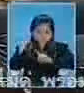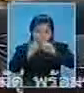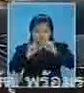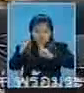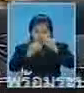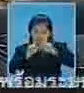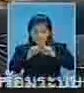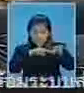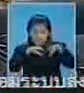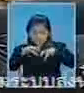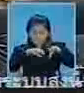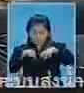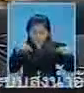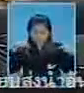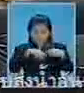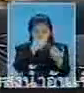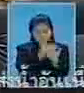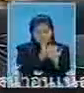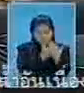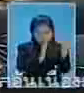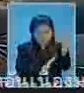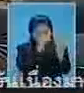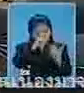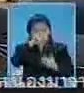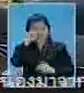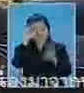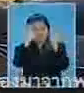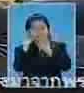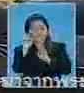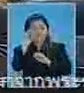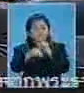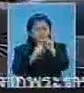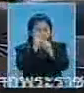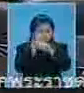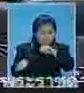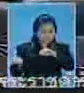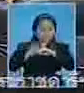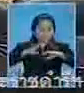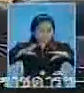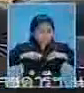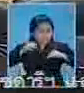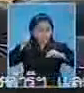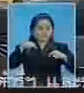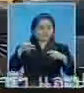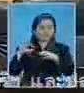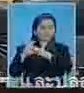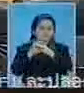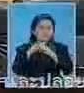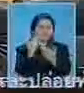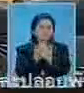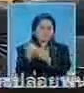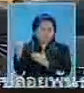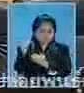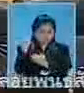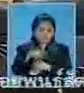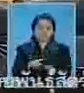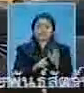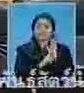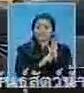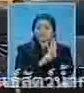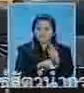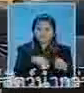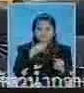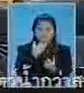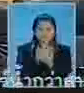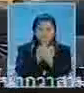ชื่อถือของประเทศก็ได้ปรับระดับความน่าเชื่อของเราเพิ่มขึ้นในช่วง2ปีที่ผ่านมาอัตราแลกเปลี่ยนของเรานะครับก็มีเสถียรภาพสะ